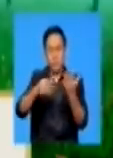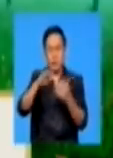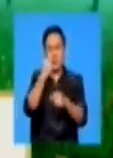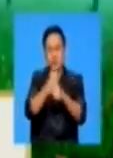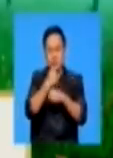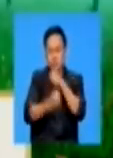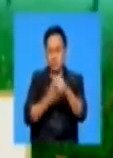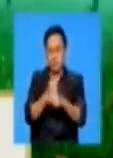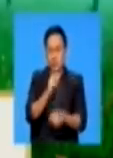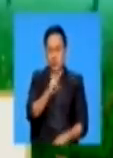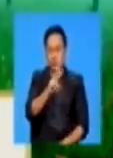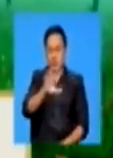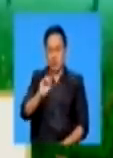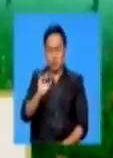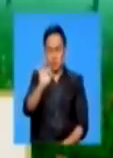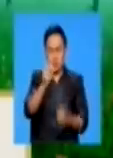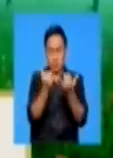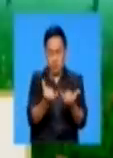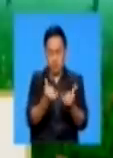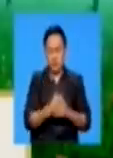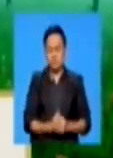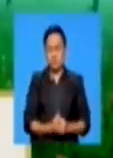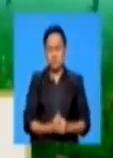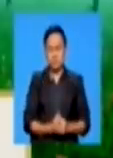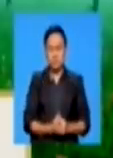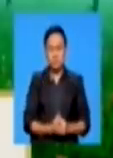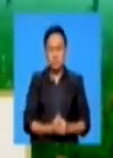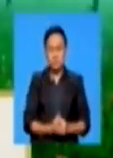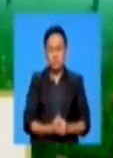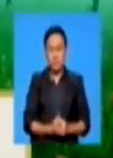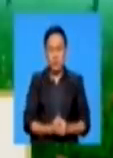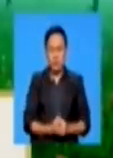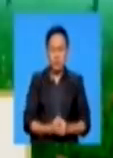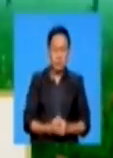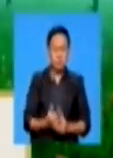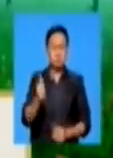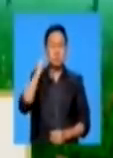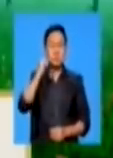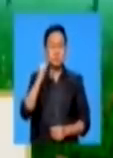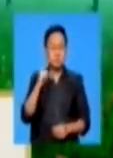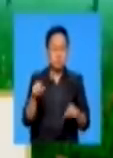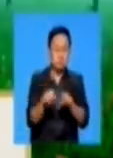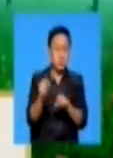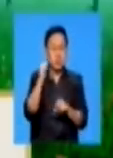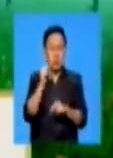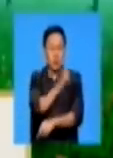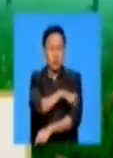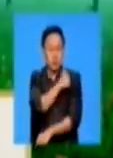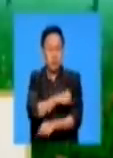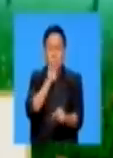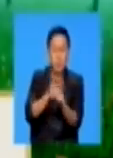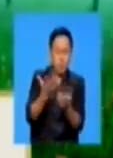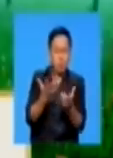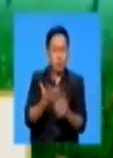ในปี59นี้ให้ได้แล้วกันนะถึง60นี่แหละนะไม่งั้นก็เป็นอยู่เหมือนเดิมนะขาดแพทย์ชนบทก็ทำไม